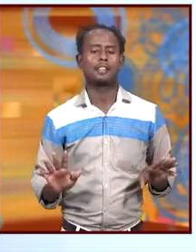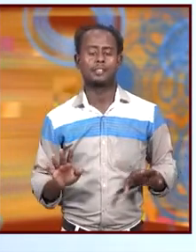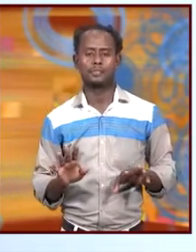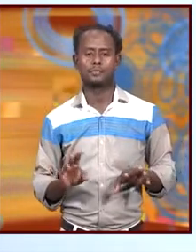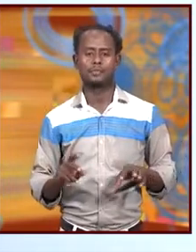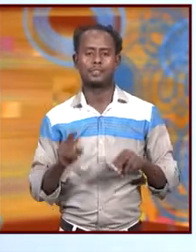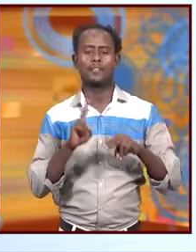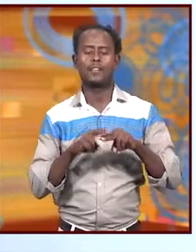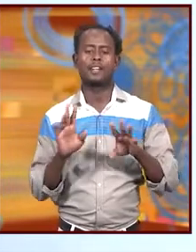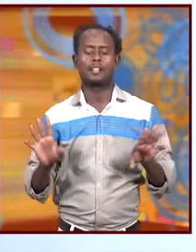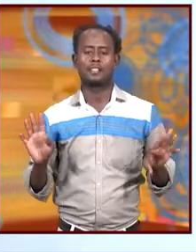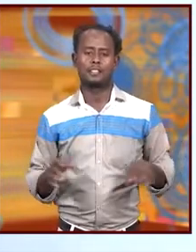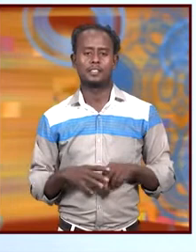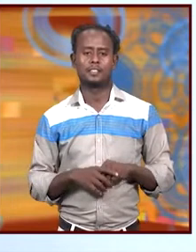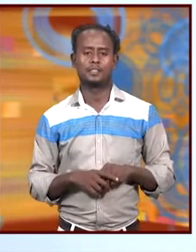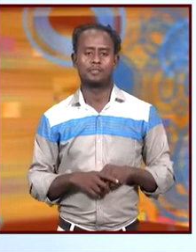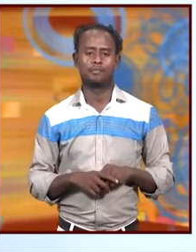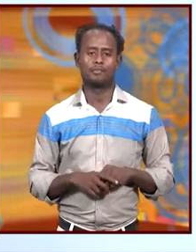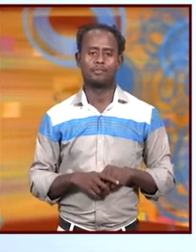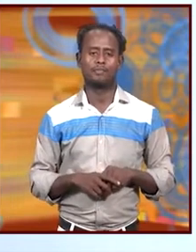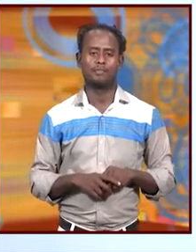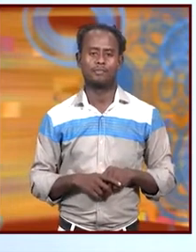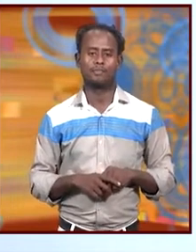20/4 = 5 அடி என்று நமக்கு கிடைக்கின்றது.